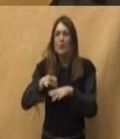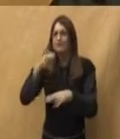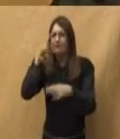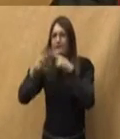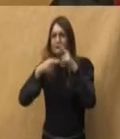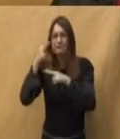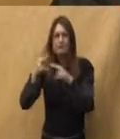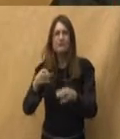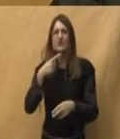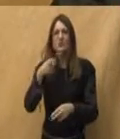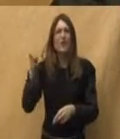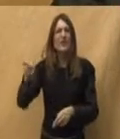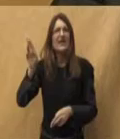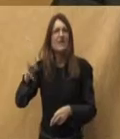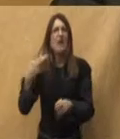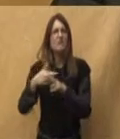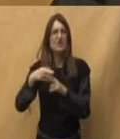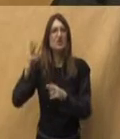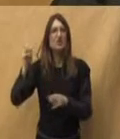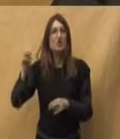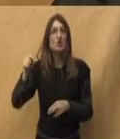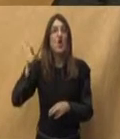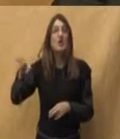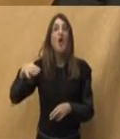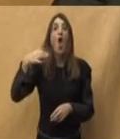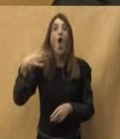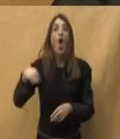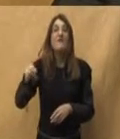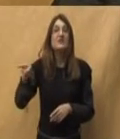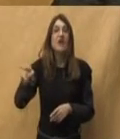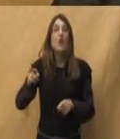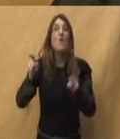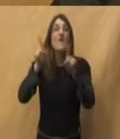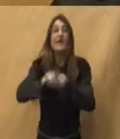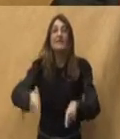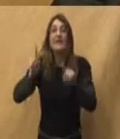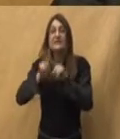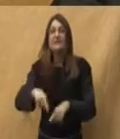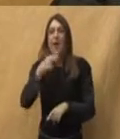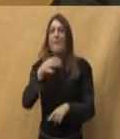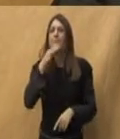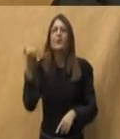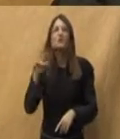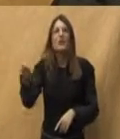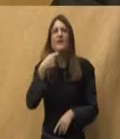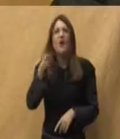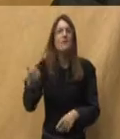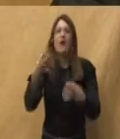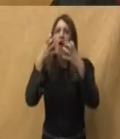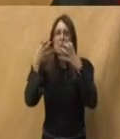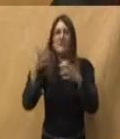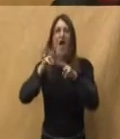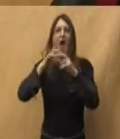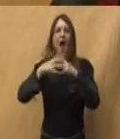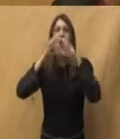su ga i konstatirali su da ima dijabetes, da je ovisnik o jednoličnoj prehrani. Kad su ga pitali šta jedeš, on je rekao da obožava hamburgere,